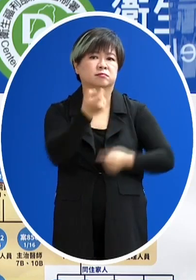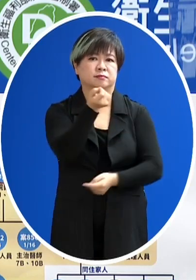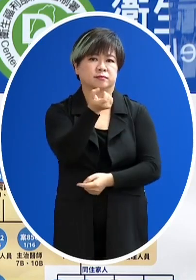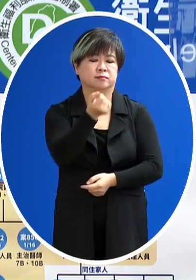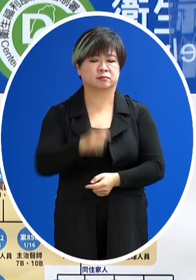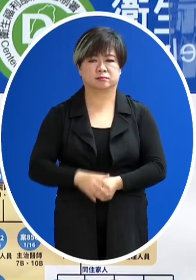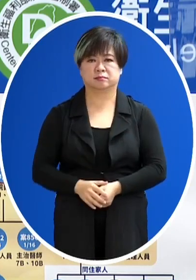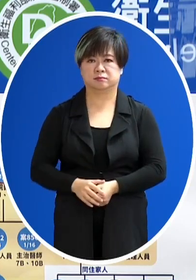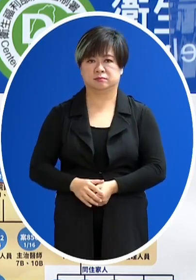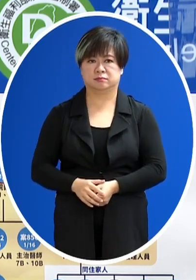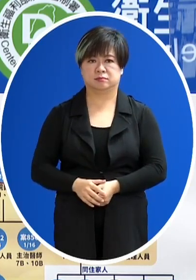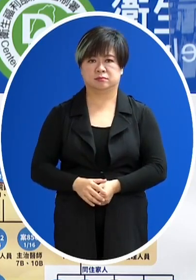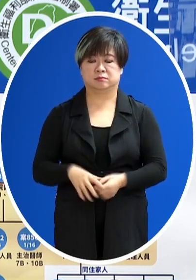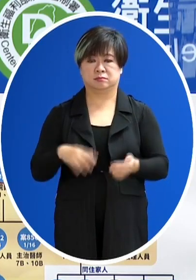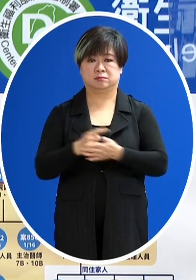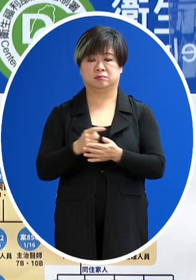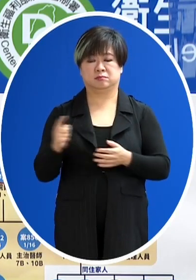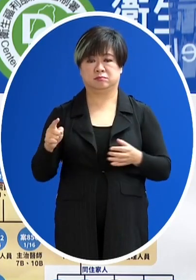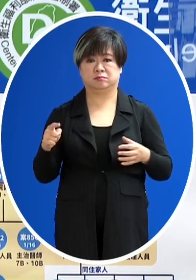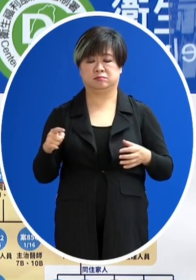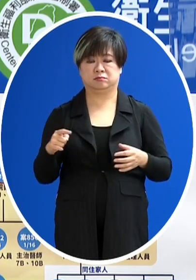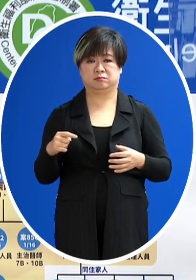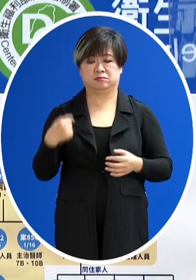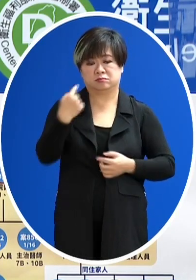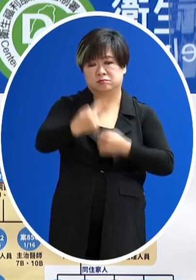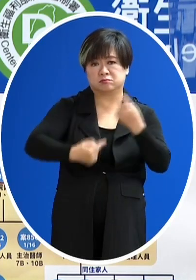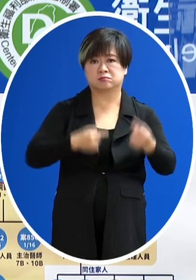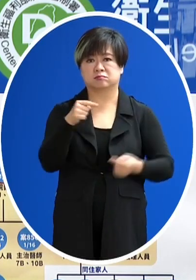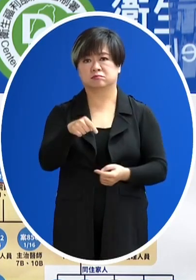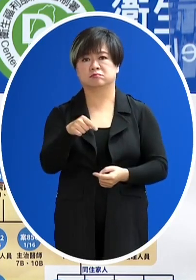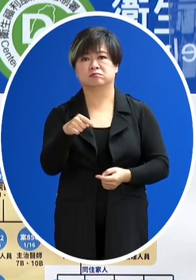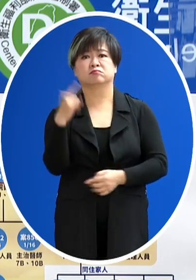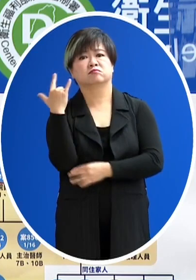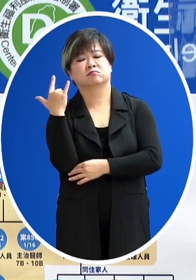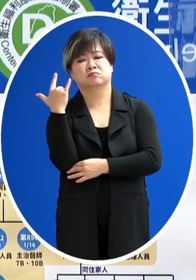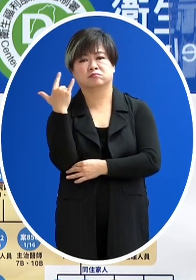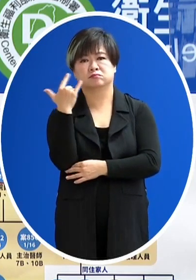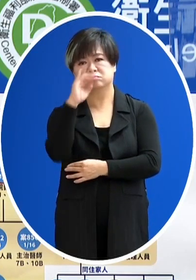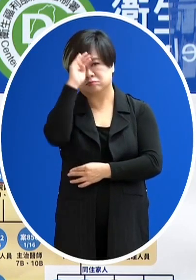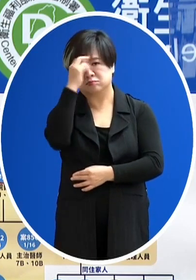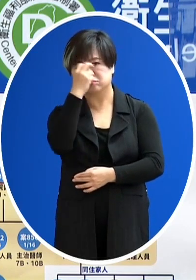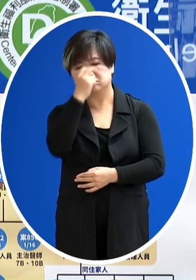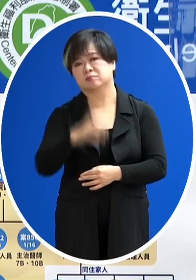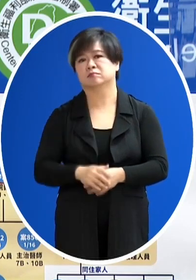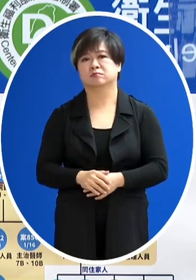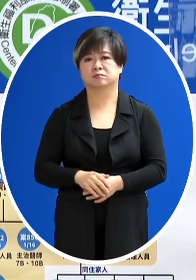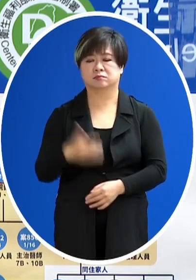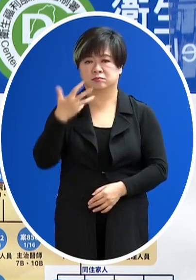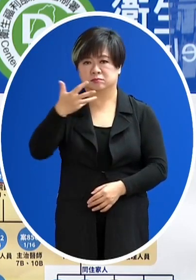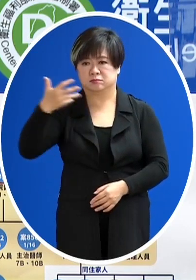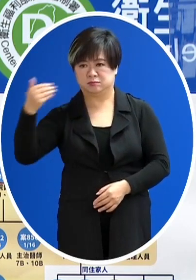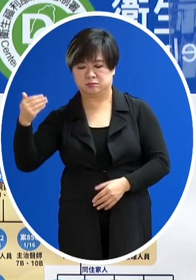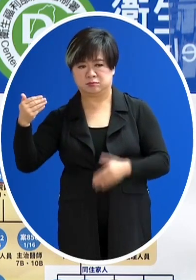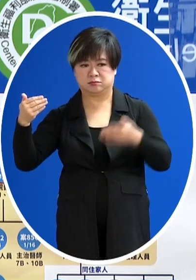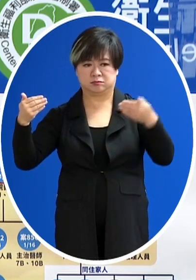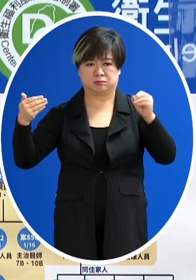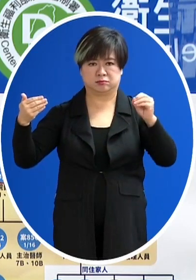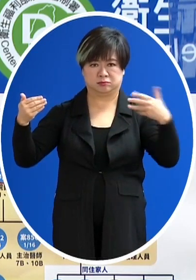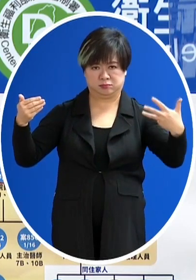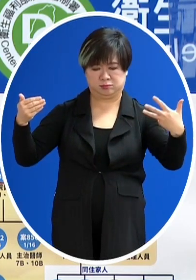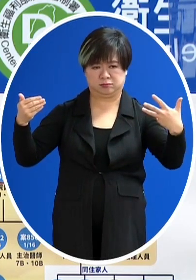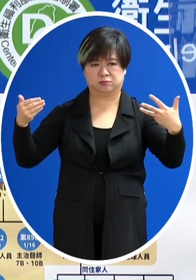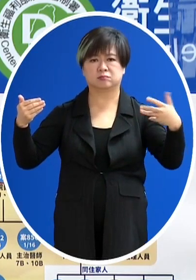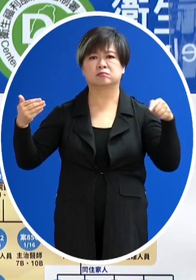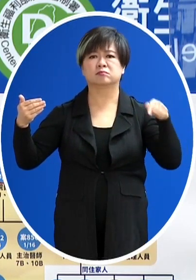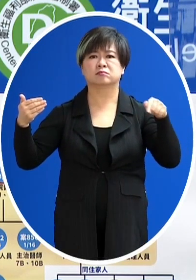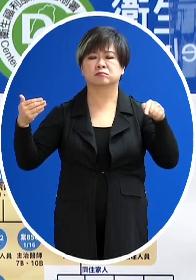跟他的候诊的哈，就是这889案跟这个908那带他的亲人在